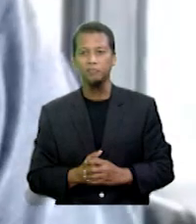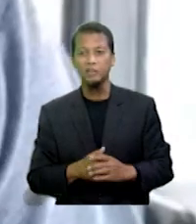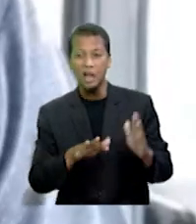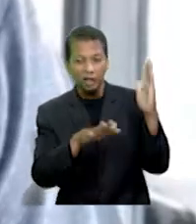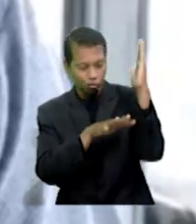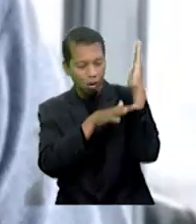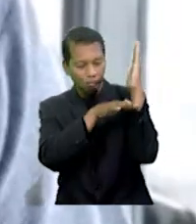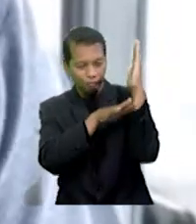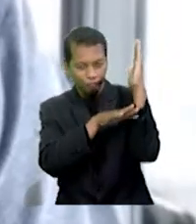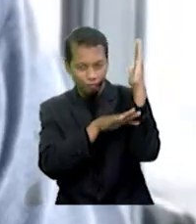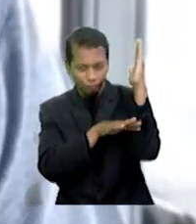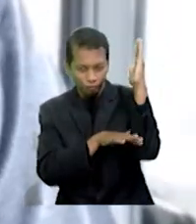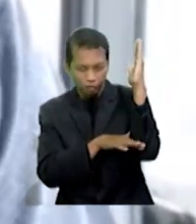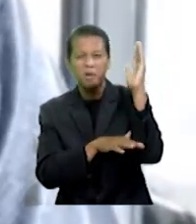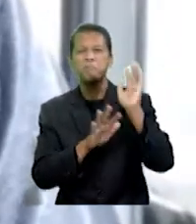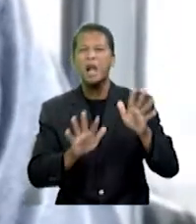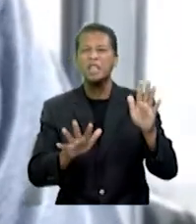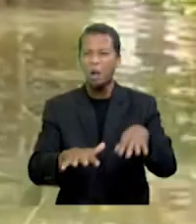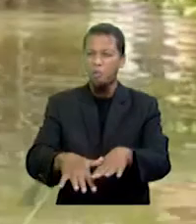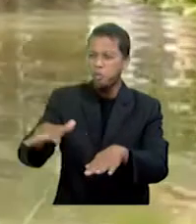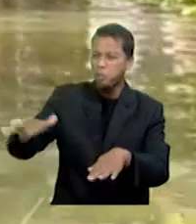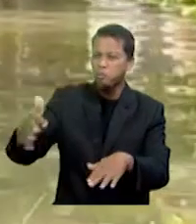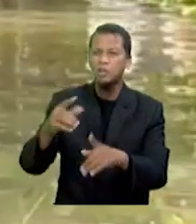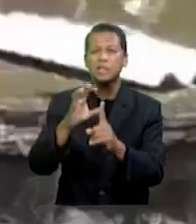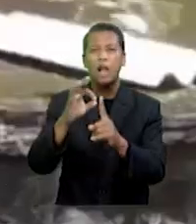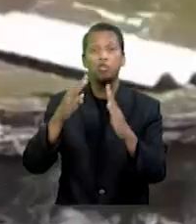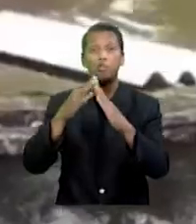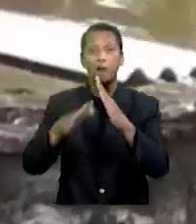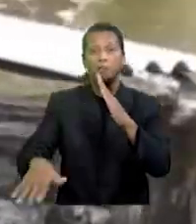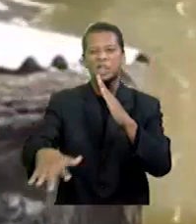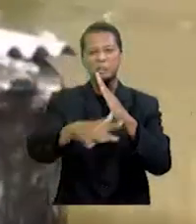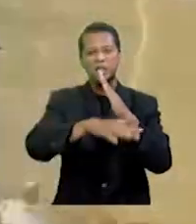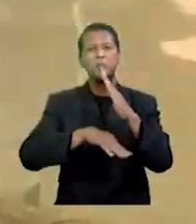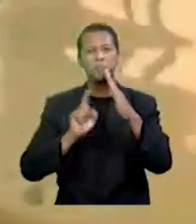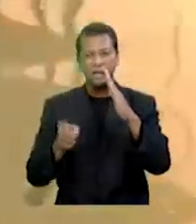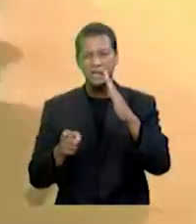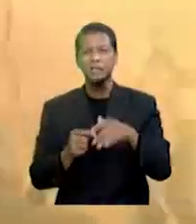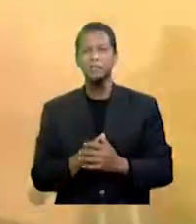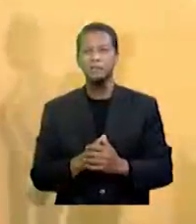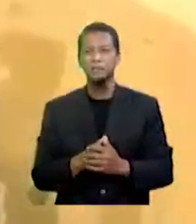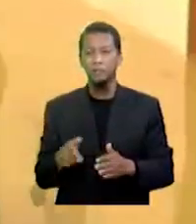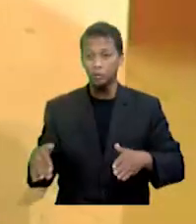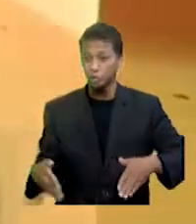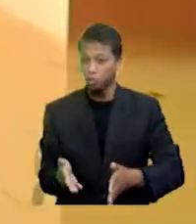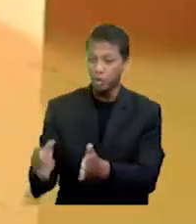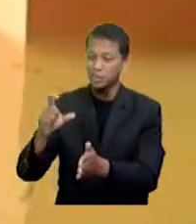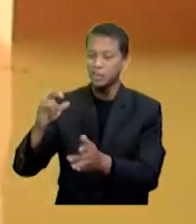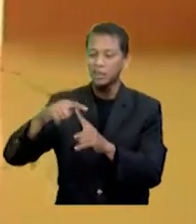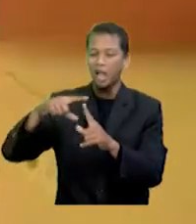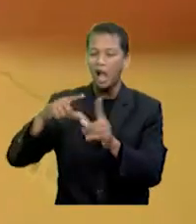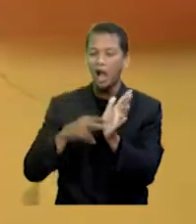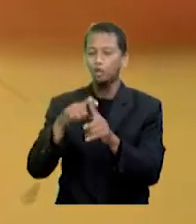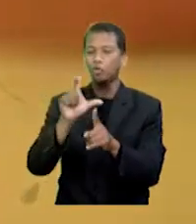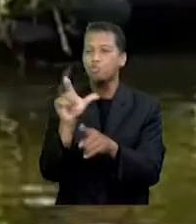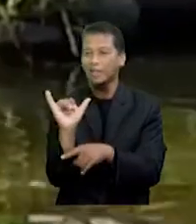masih banyak, sekitar 100 rumah yang sudah. Banjir terjadi akibat Sungai Citanduy meluap. Selain karena curah hujan tinggi di wilayah